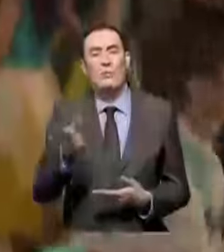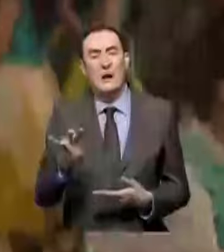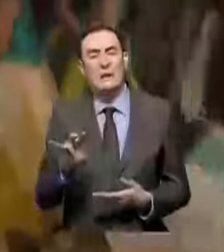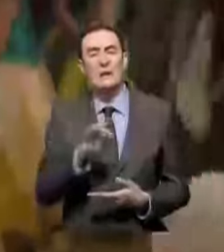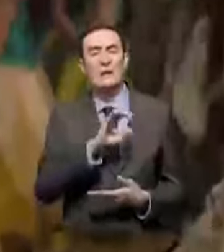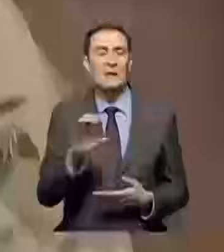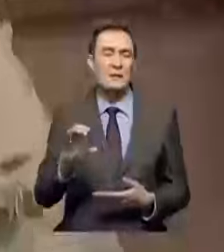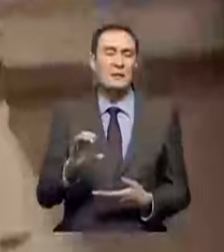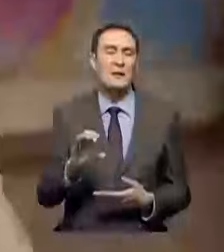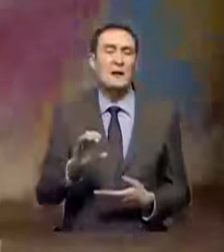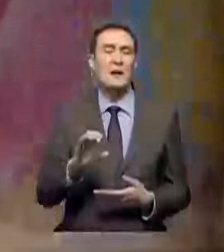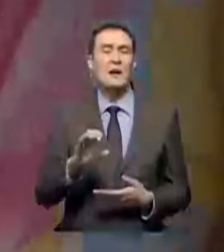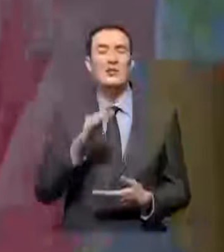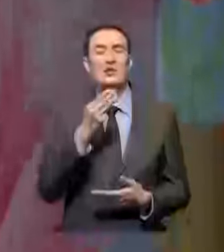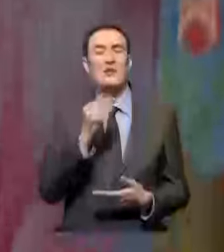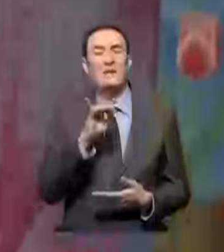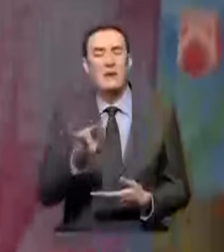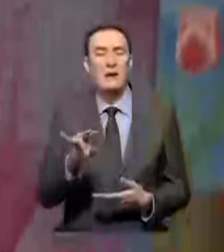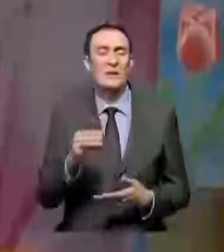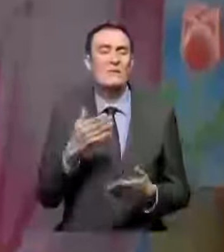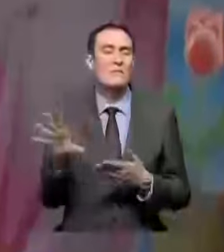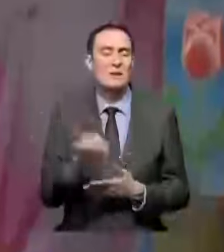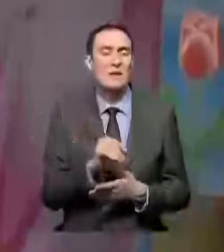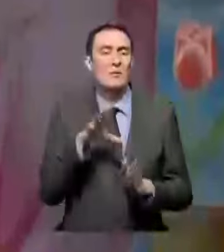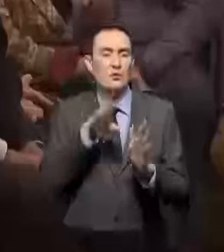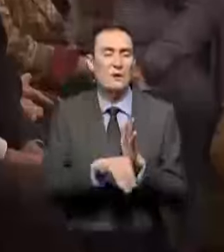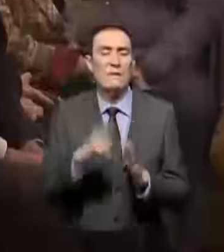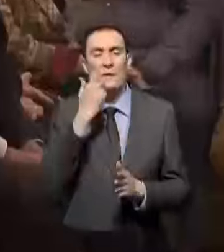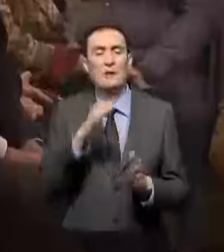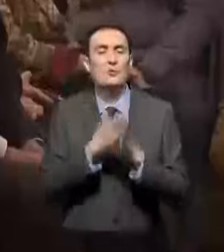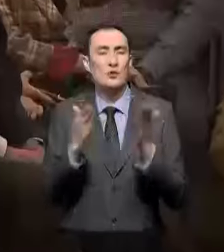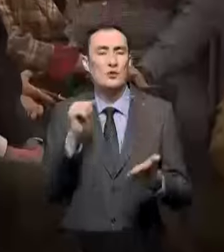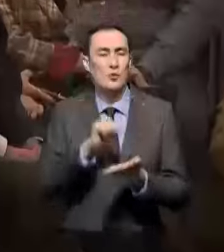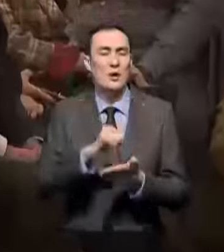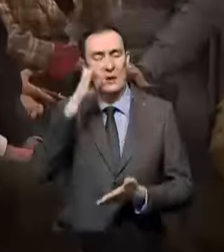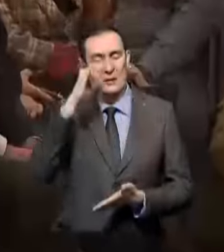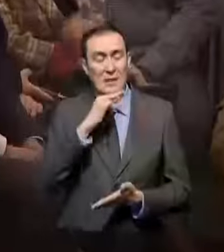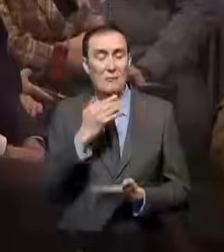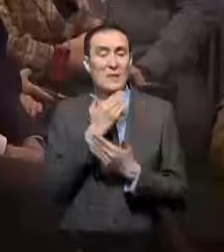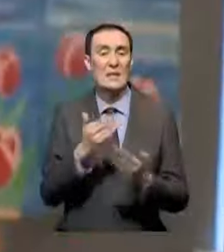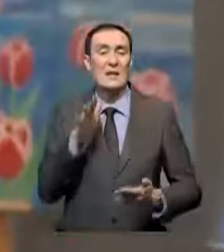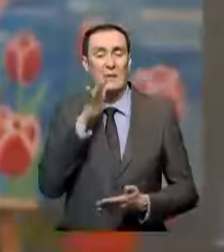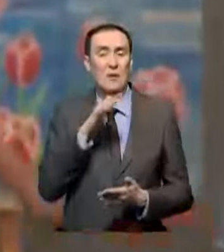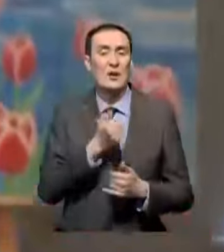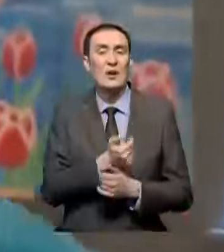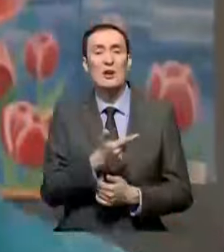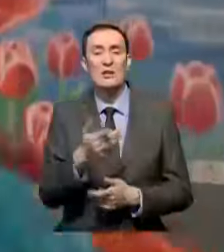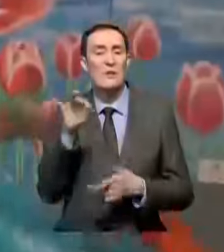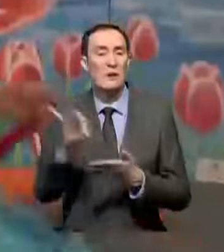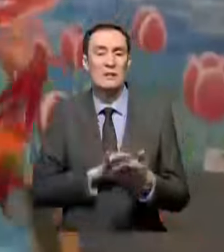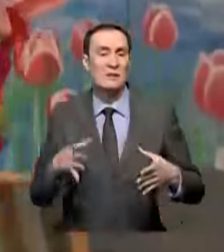тюльпанов, ирисов, алатауского шафрана. Почти все они занесены в Красную книгу Казахстана. Последние годы их численность